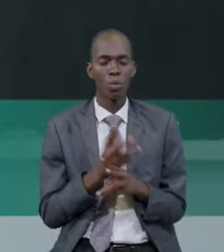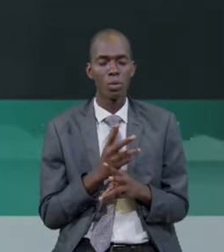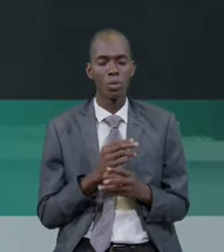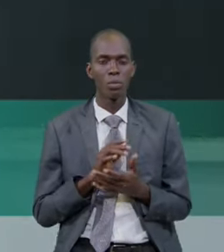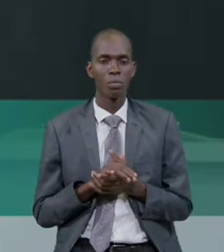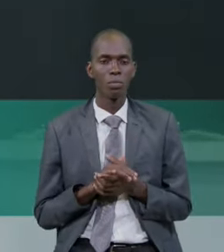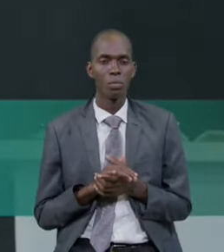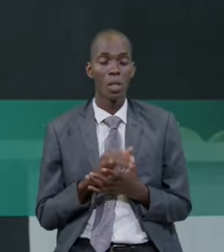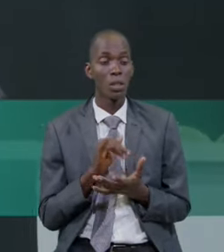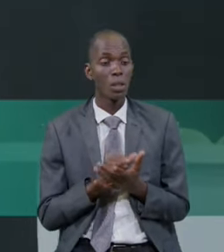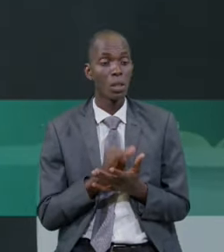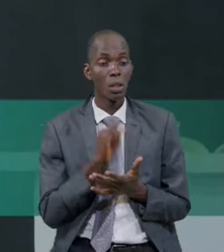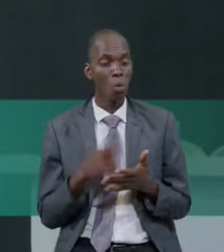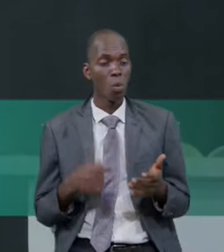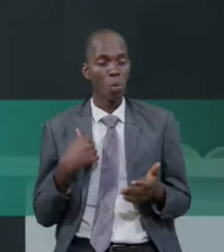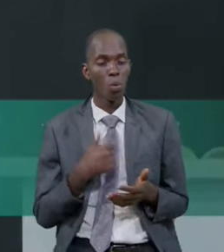C'est ce que devons faire.